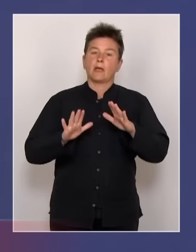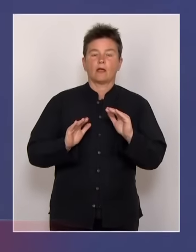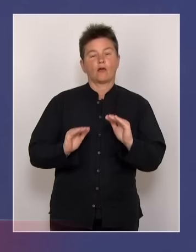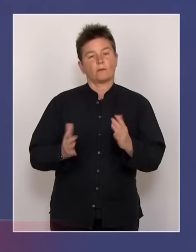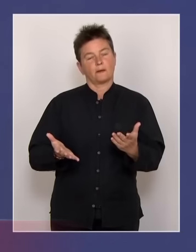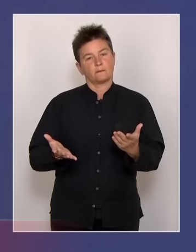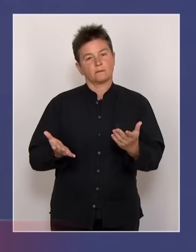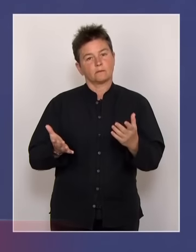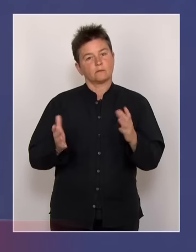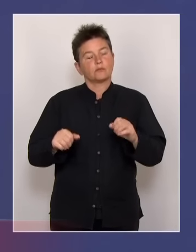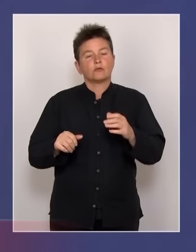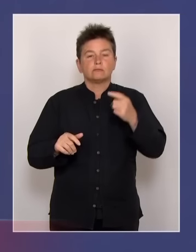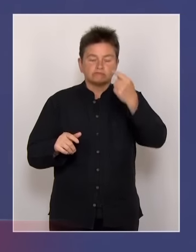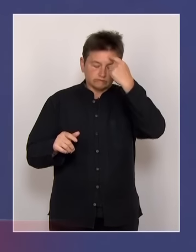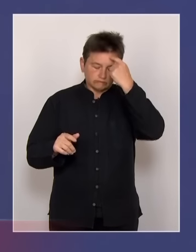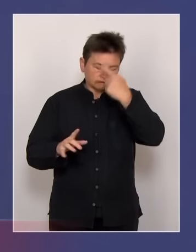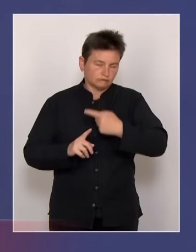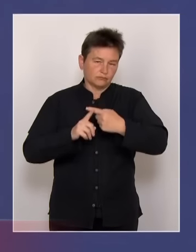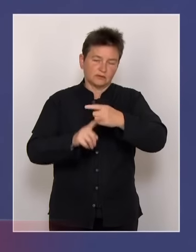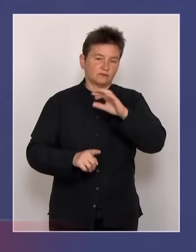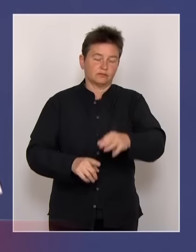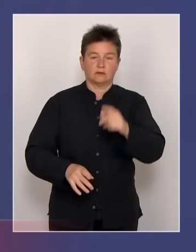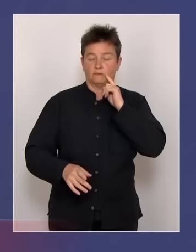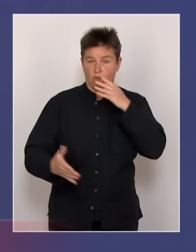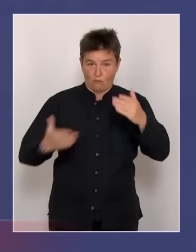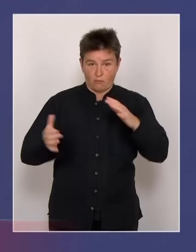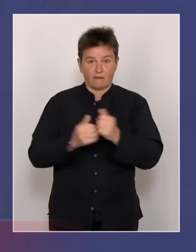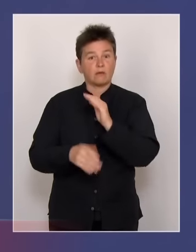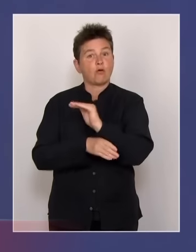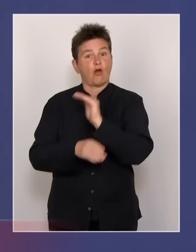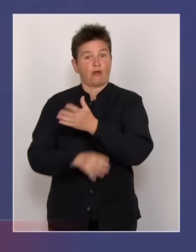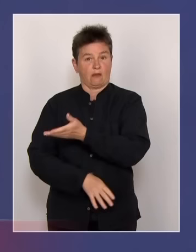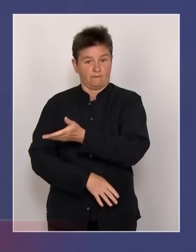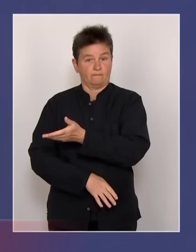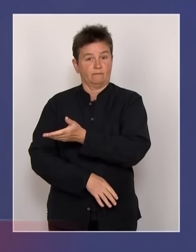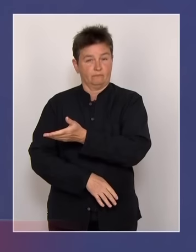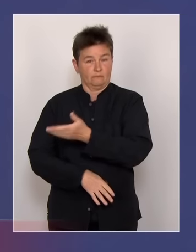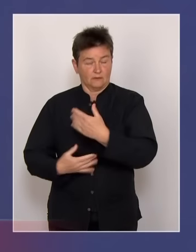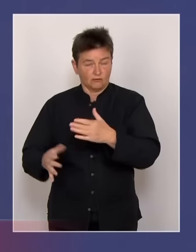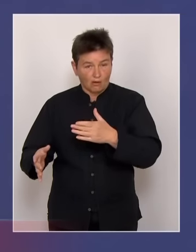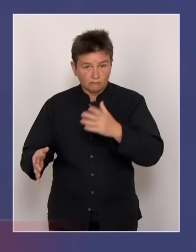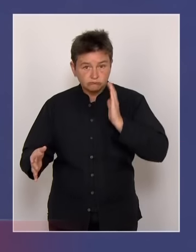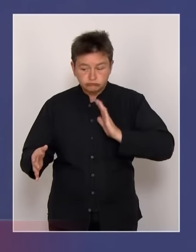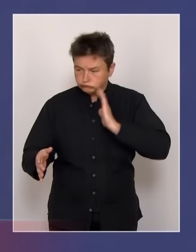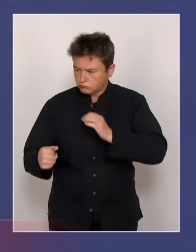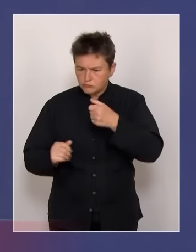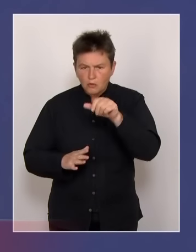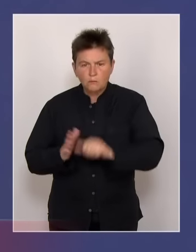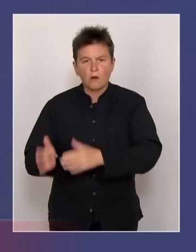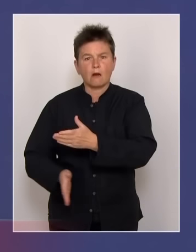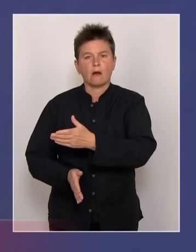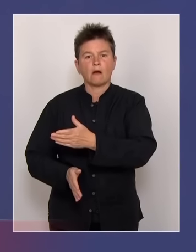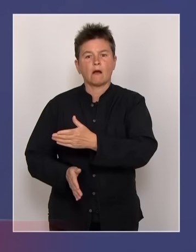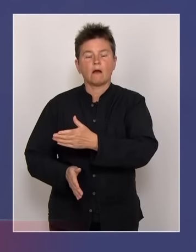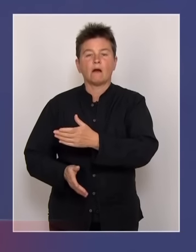d'être optimiste quand on voit la Pologne qui il y a encore quelques mois alors que